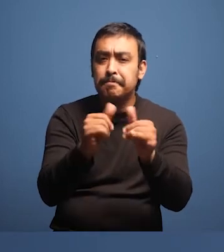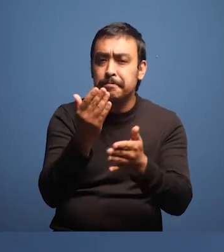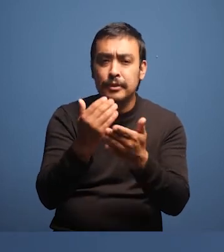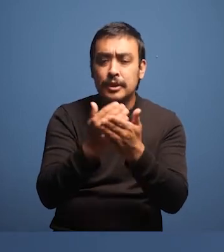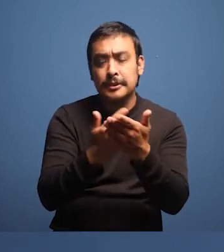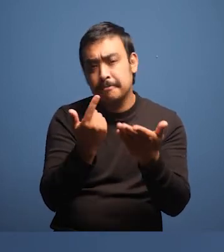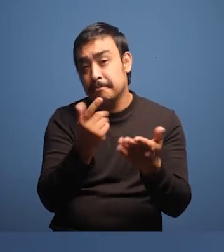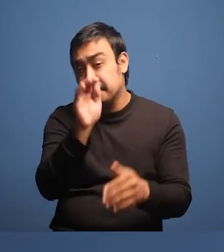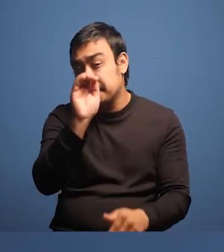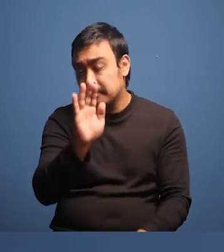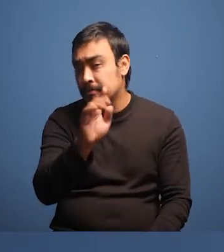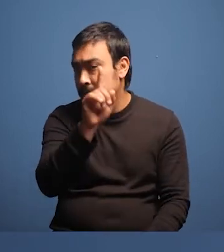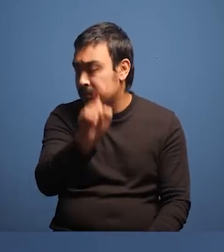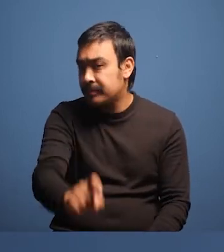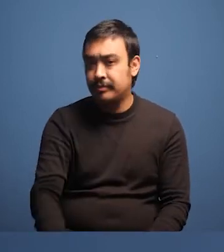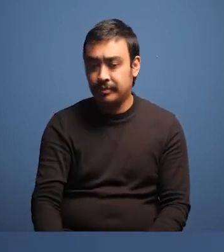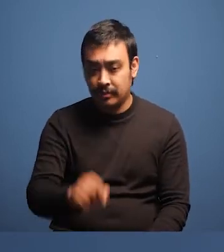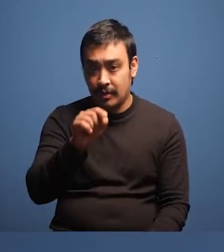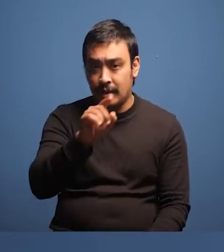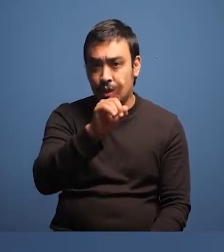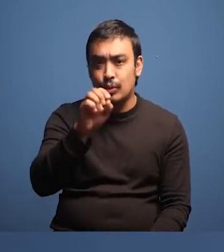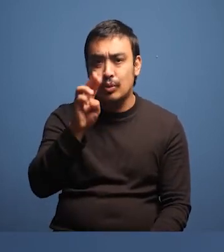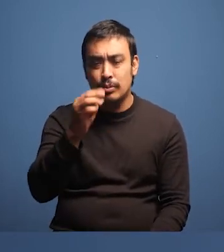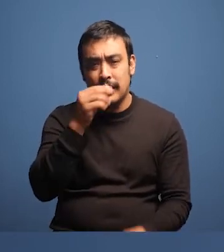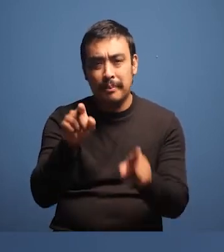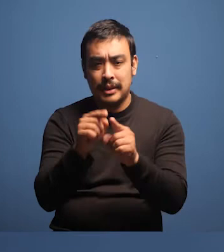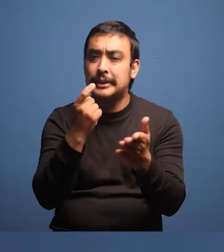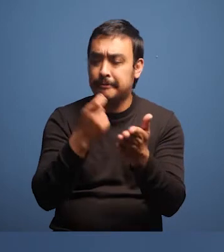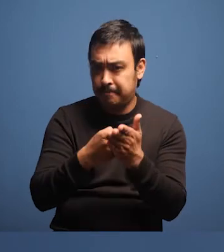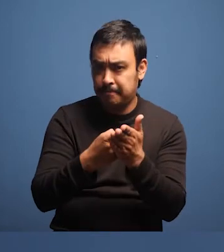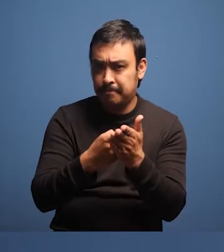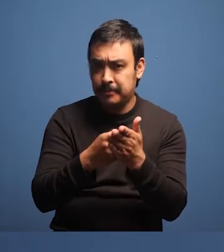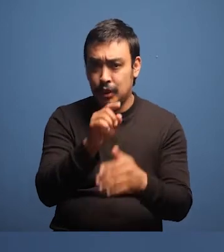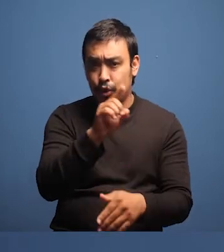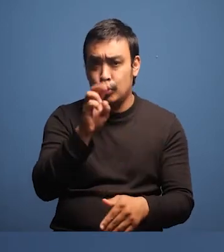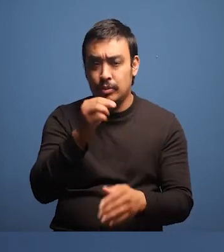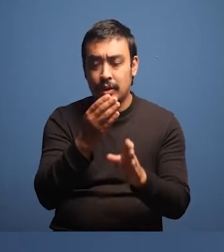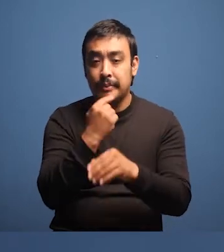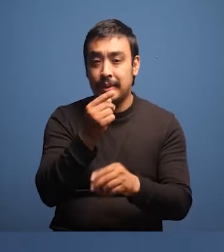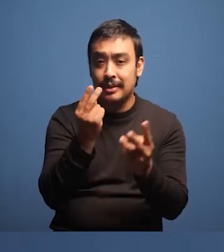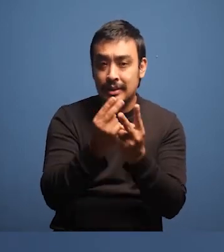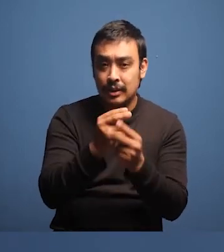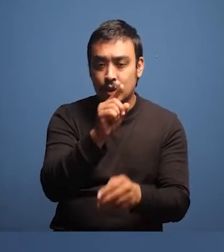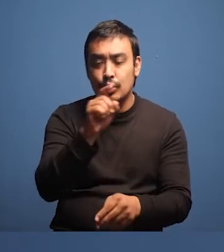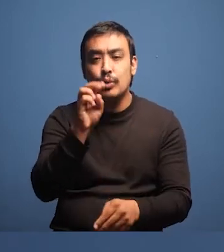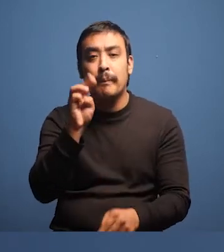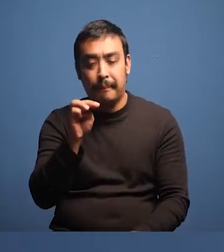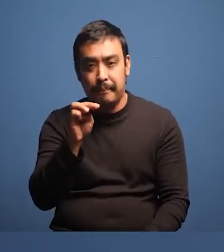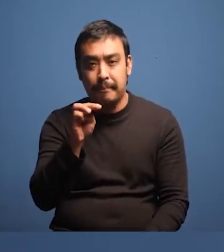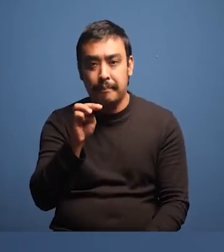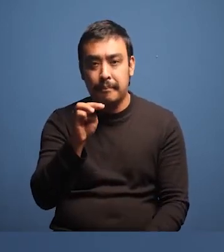सकिन्छ सो यसमा चाहिँ जुमको पनि आफ्नै इटिक्सहरू छ होइन यदि हामीले अहिले चाहिँ जुममा मैले अघि पनि भने यसलाई चाहिँ हामीले जुम बम के अरे